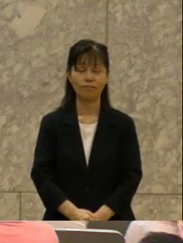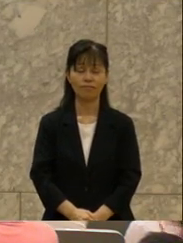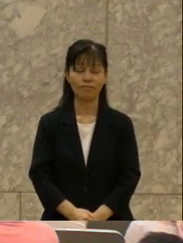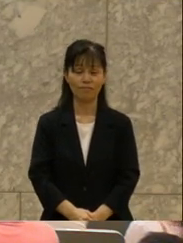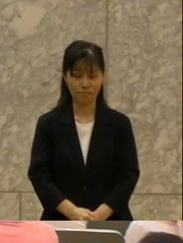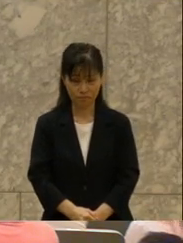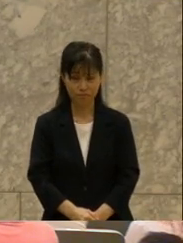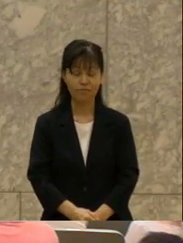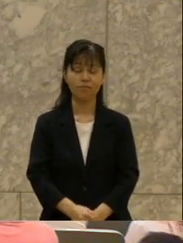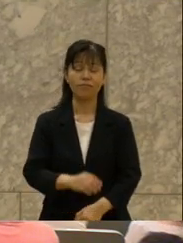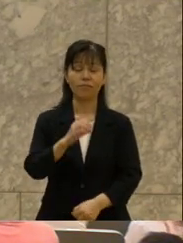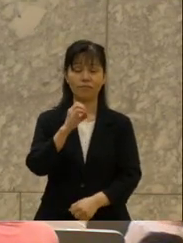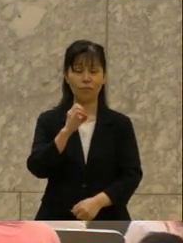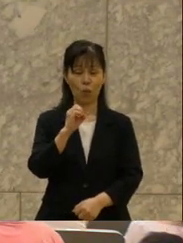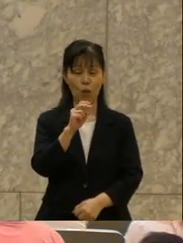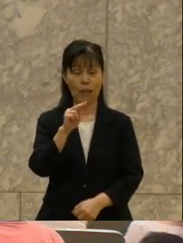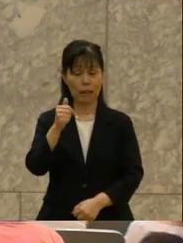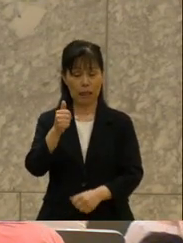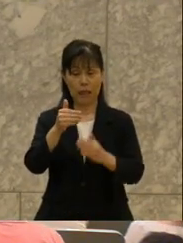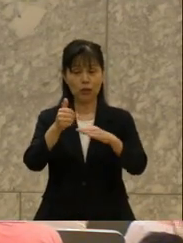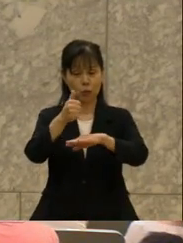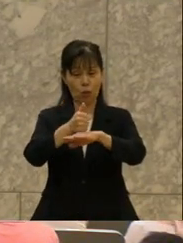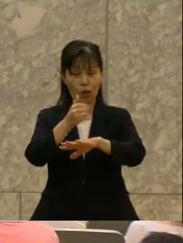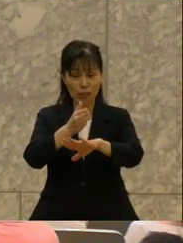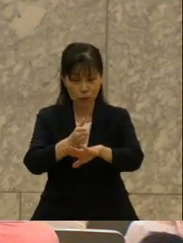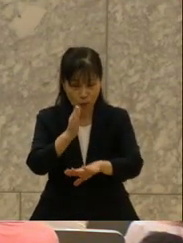ありがとうございました